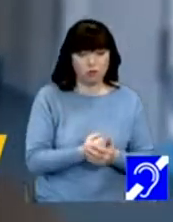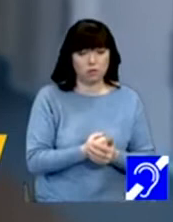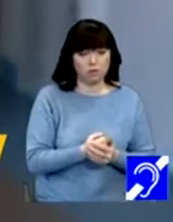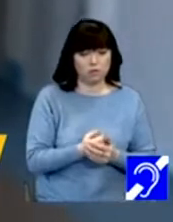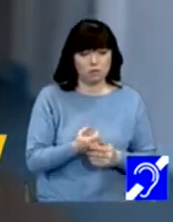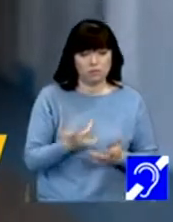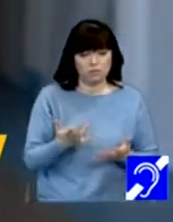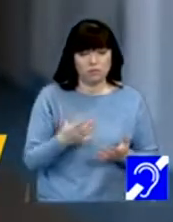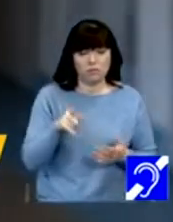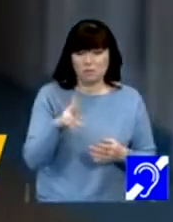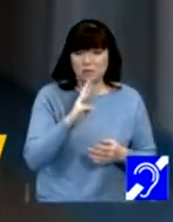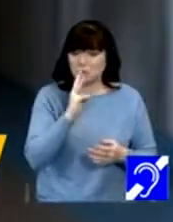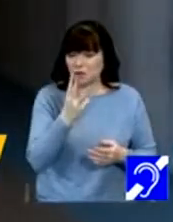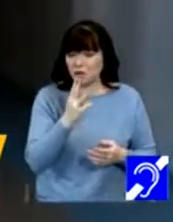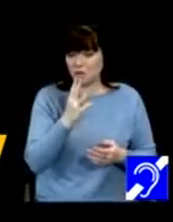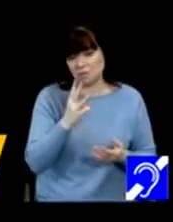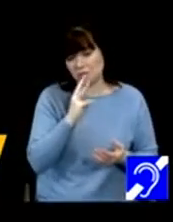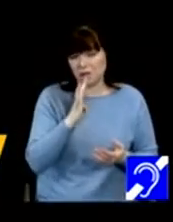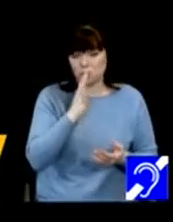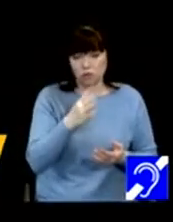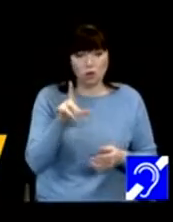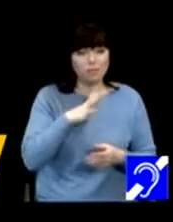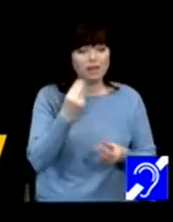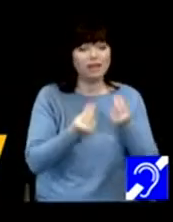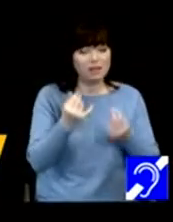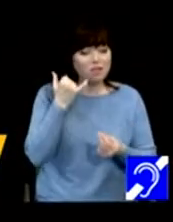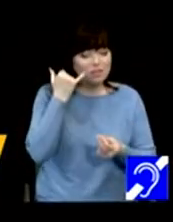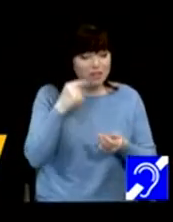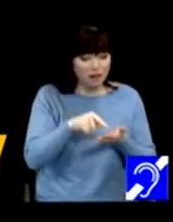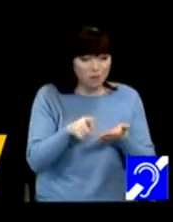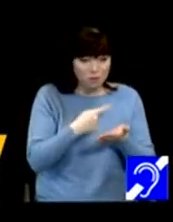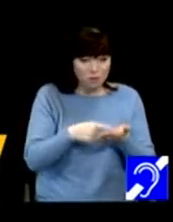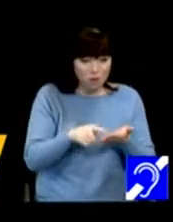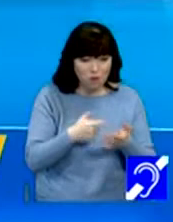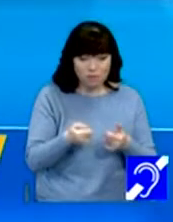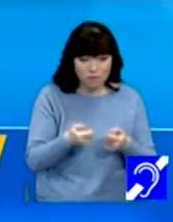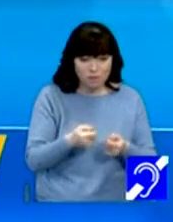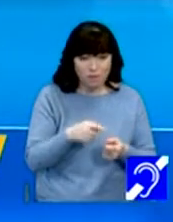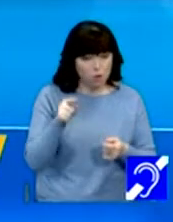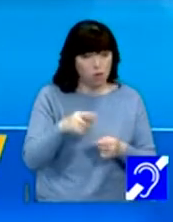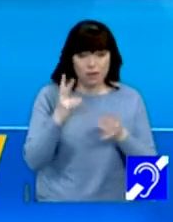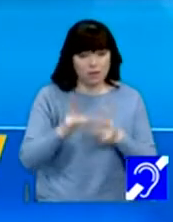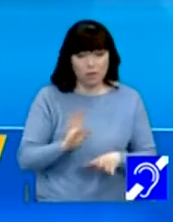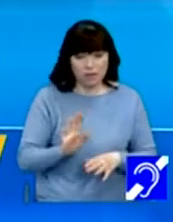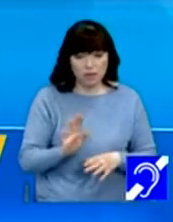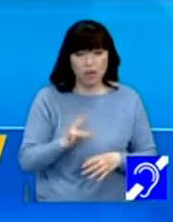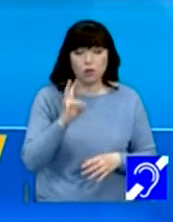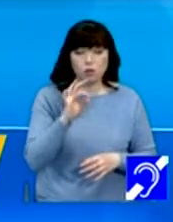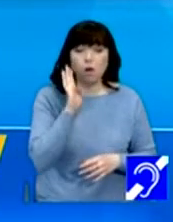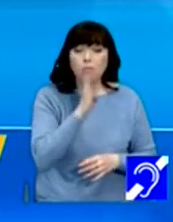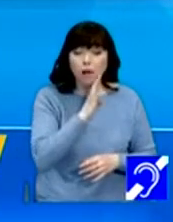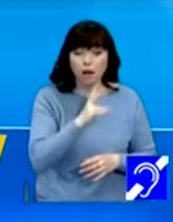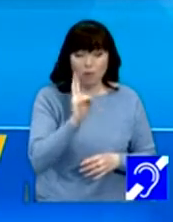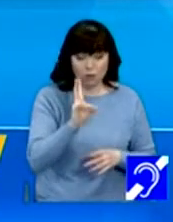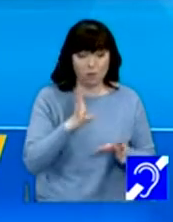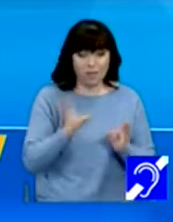очень мальчику 3 или 4 года, 3. Он игрался в телефоне, в приставке, он не пострадал, но мама, которая с